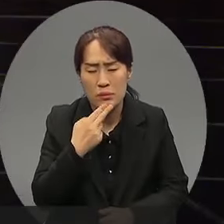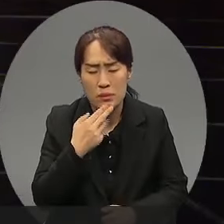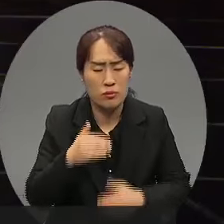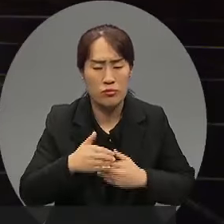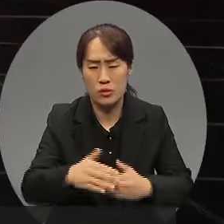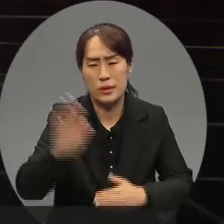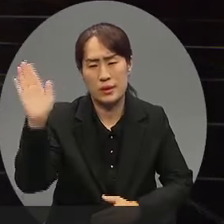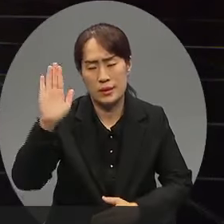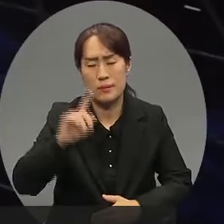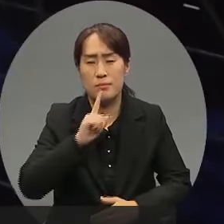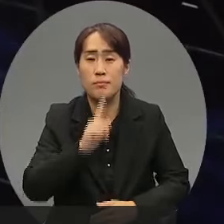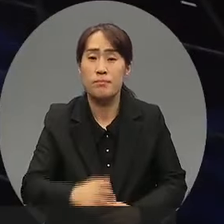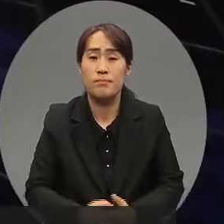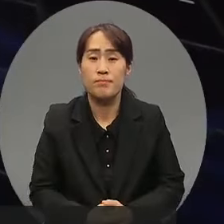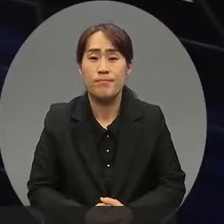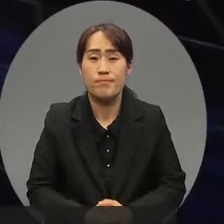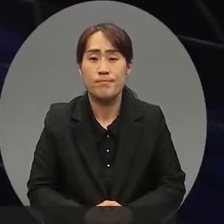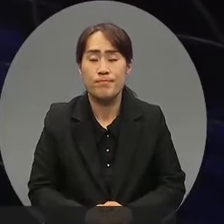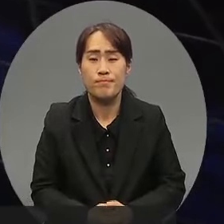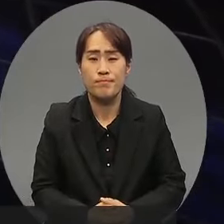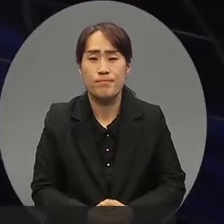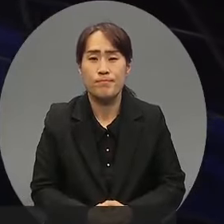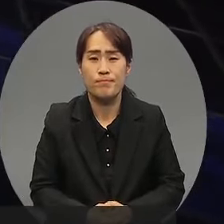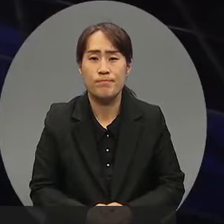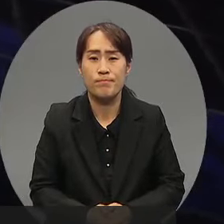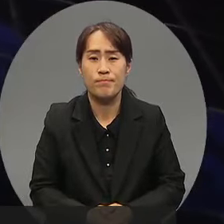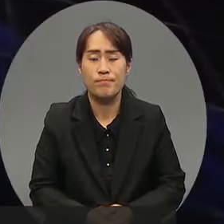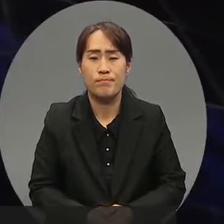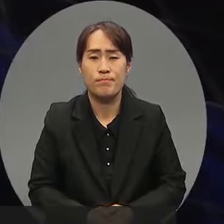않겠다고 답했습니다 MBC 뉴스 김입니다